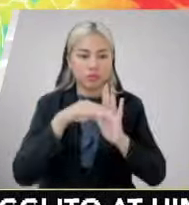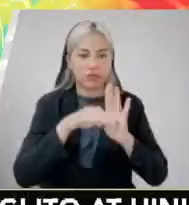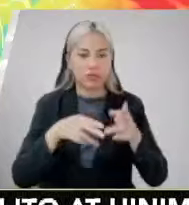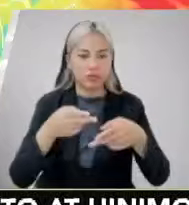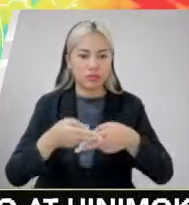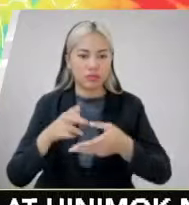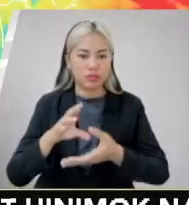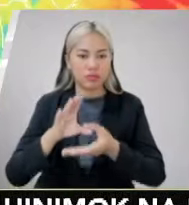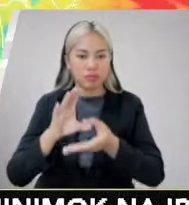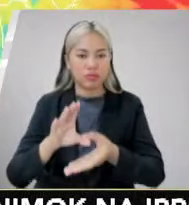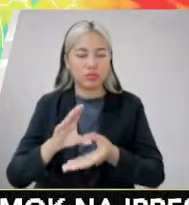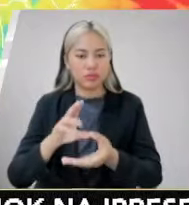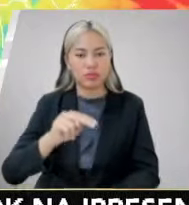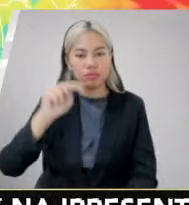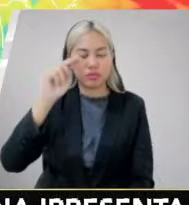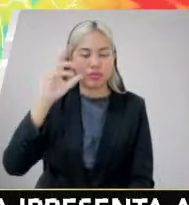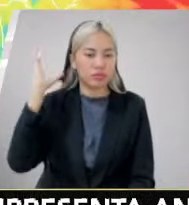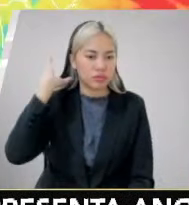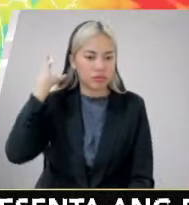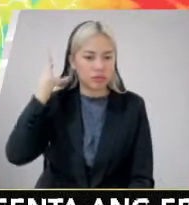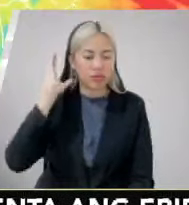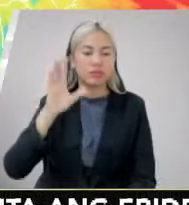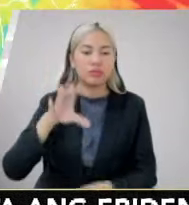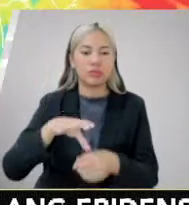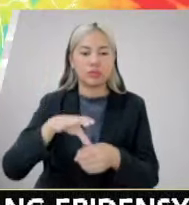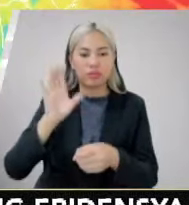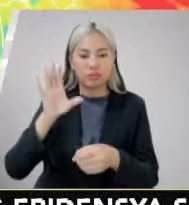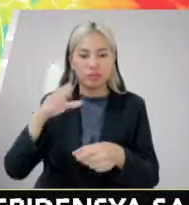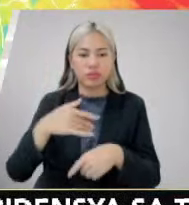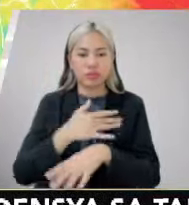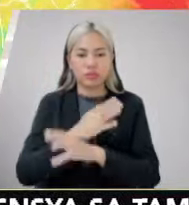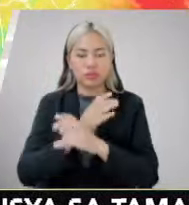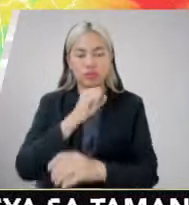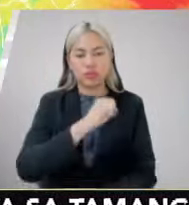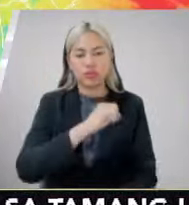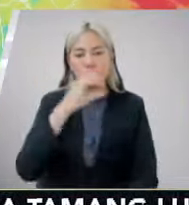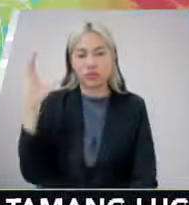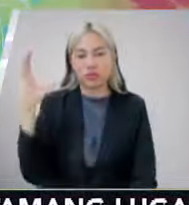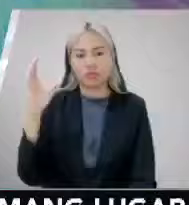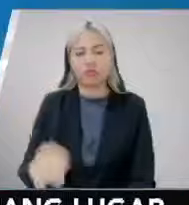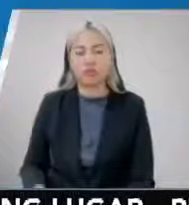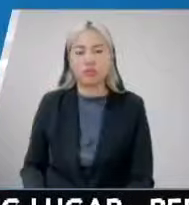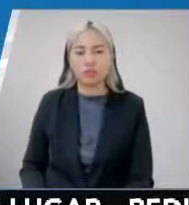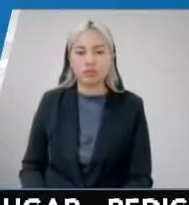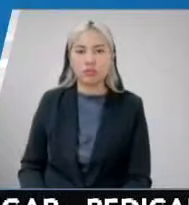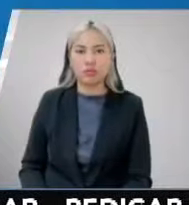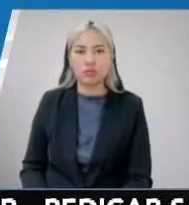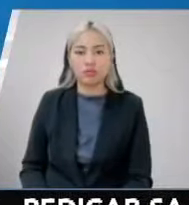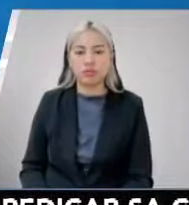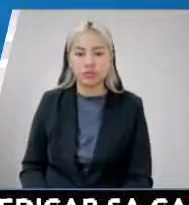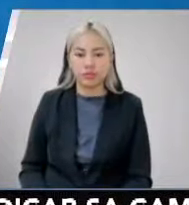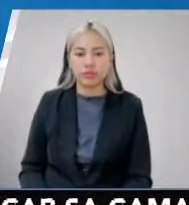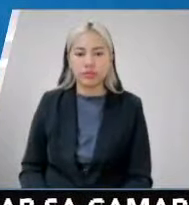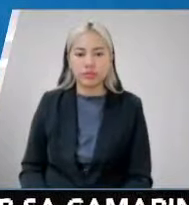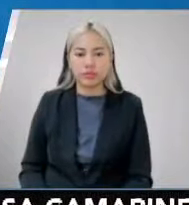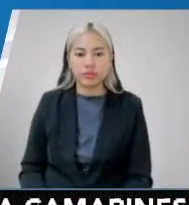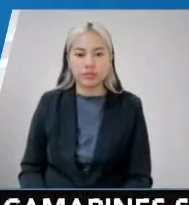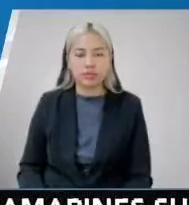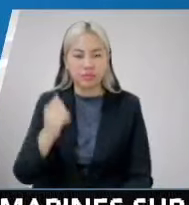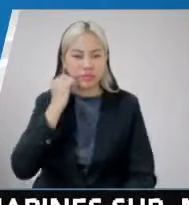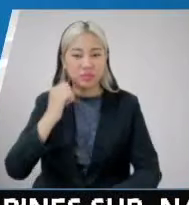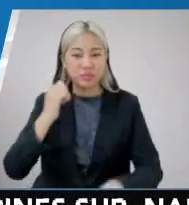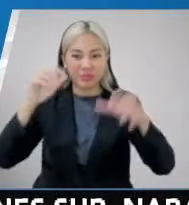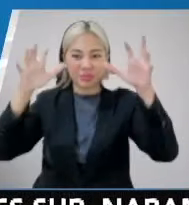Region, Davao Region at Soccsargen. Mga kapuso, dahil po sa dalas na ng pag-uulan at kumukonti